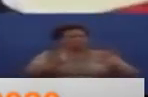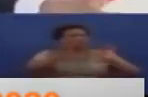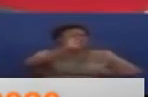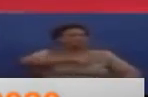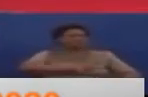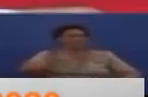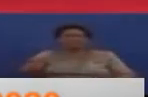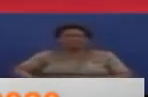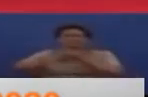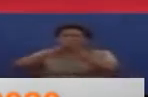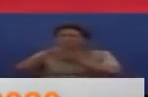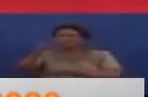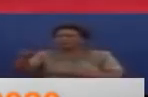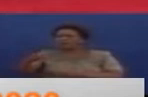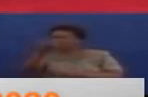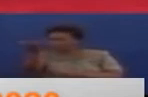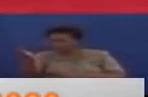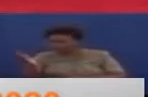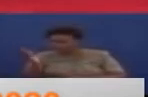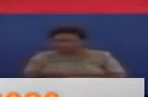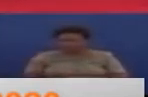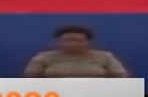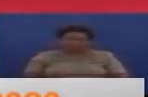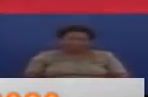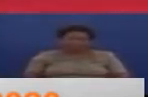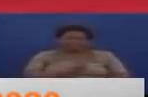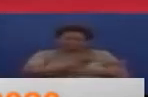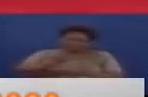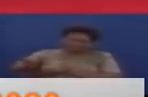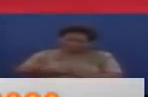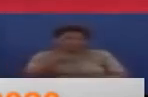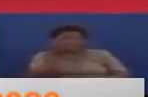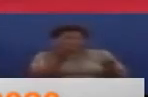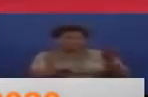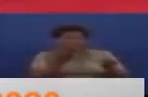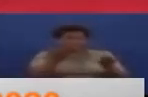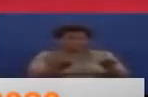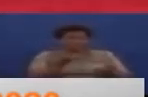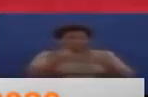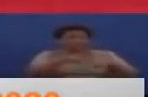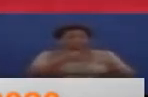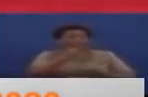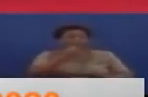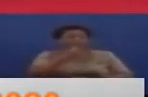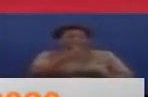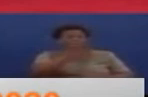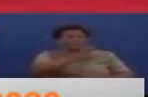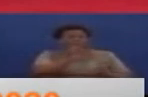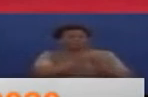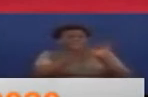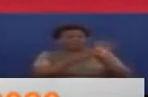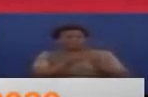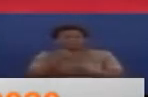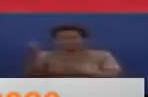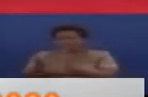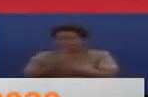Watanzania. Tathmini ya utekelezaji wa bajeti ya mwaka 2018-19. Nikianza na mwenendo wa mapato.